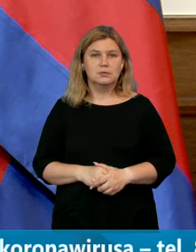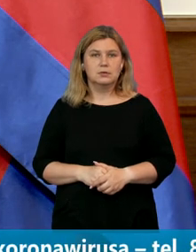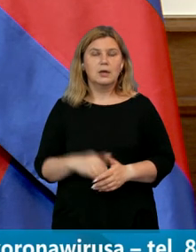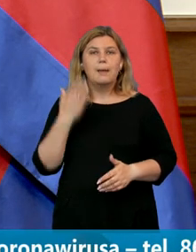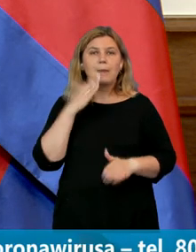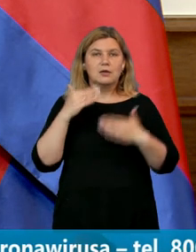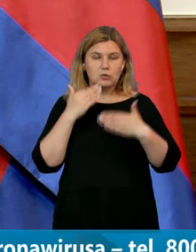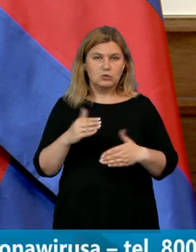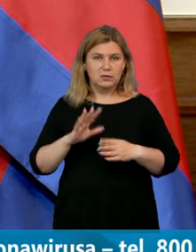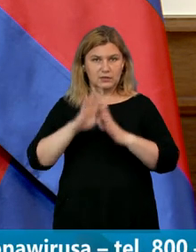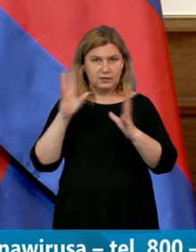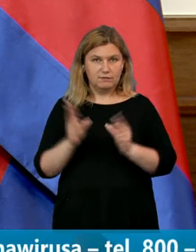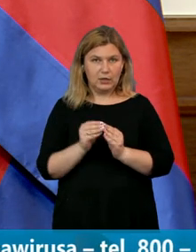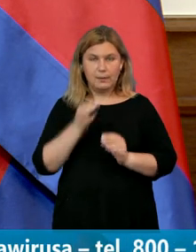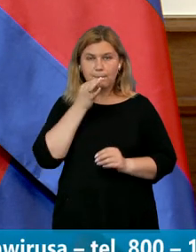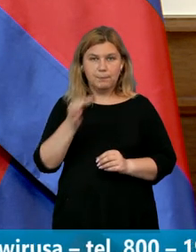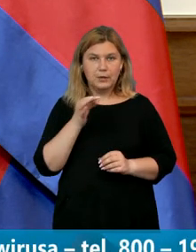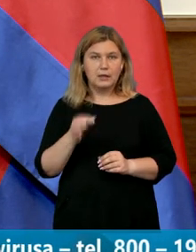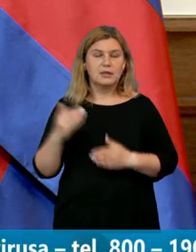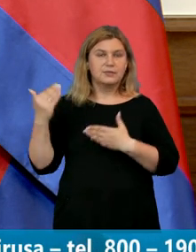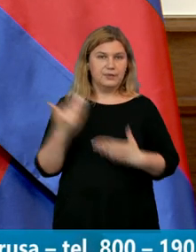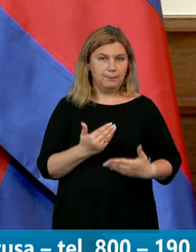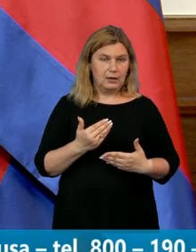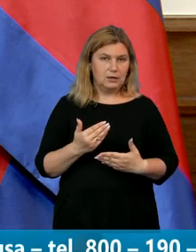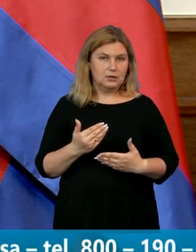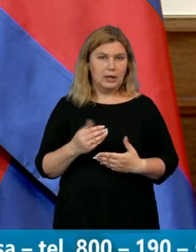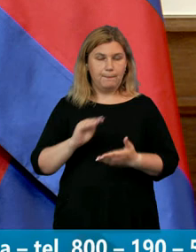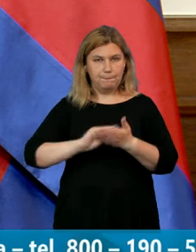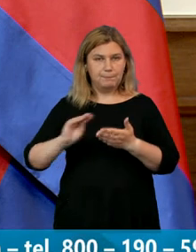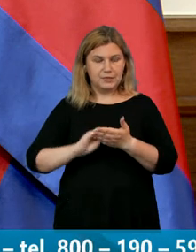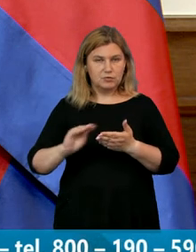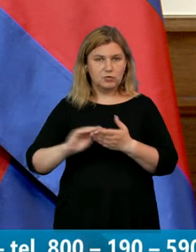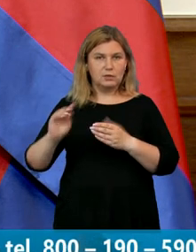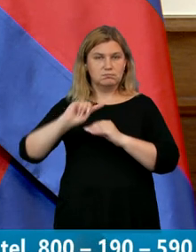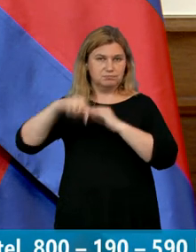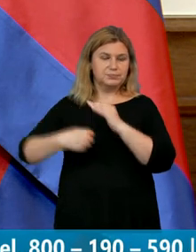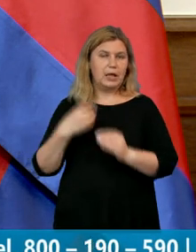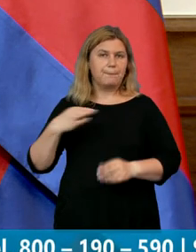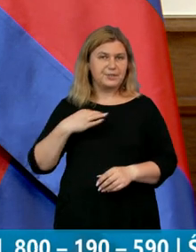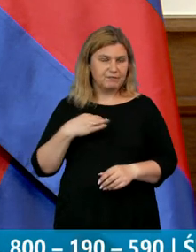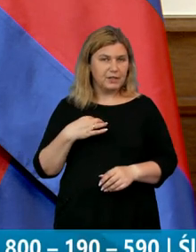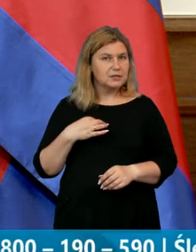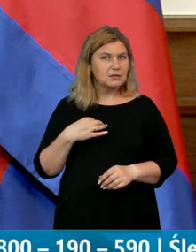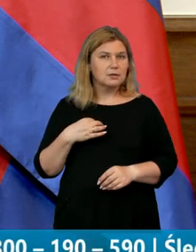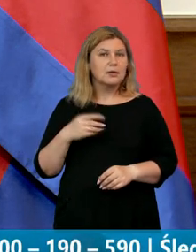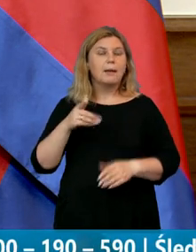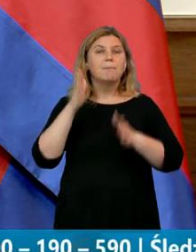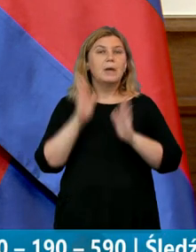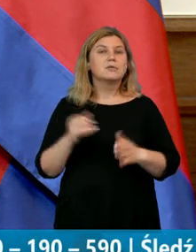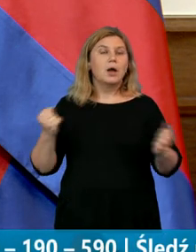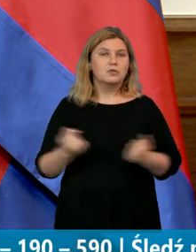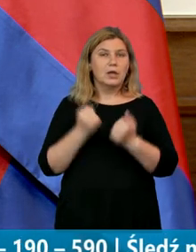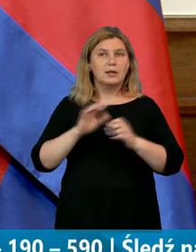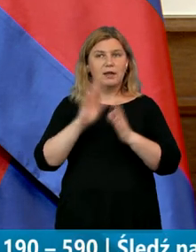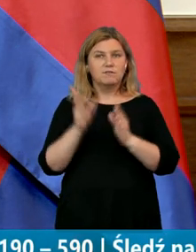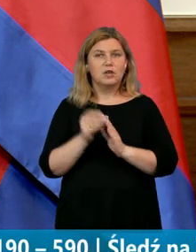Bardzo dziękuję za te wszystkie pytania. Oczywiście zapraszam, piszcie wiadomości prywatne. Będziemy starali się na wszystkie